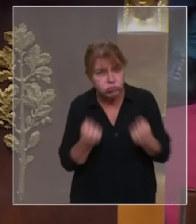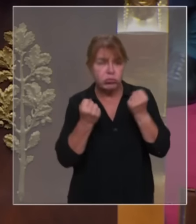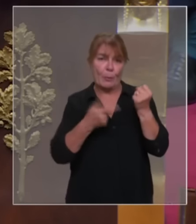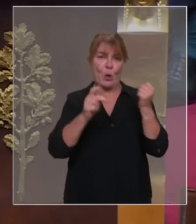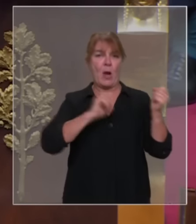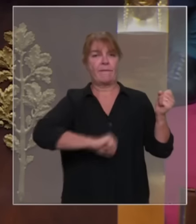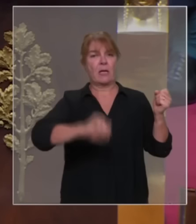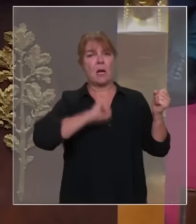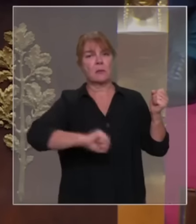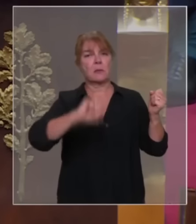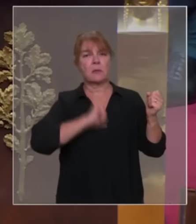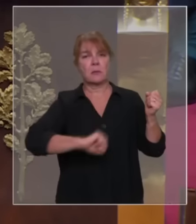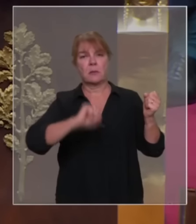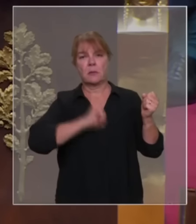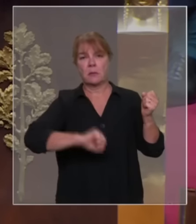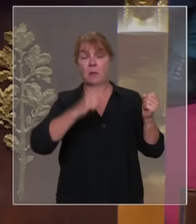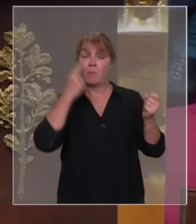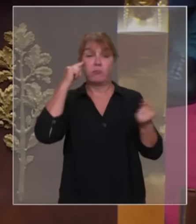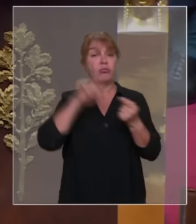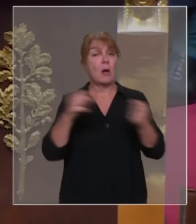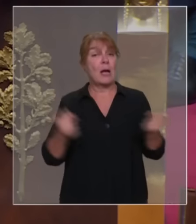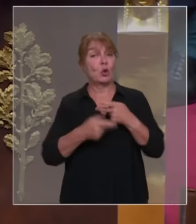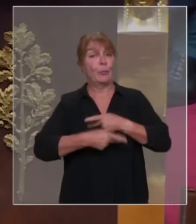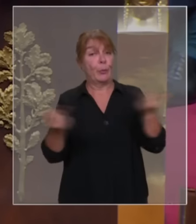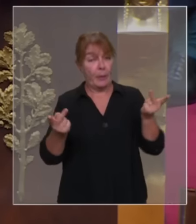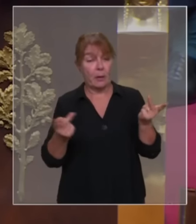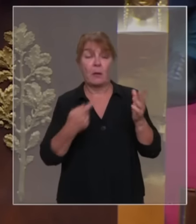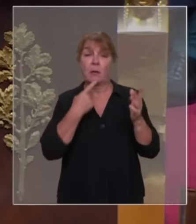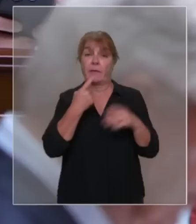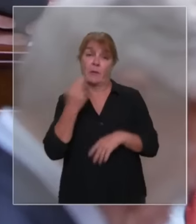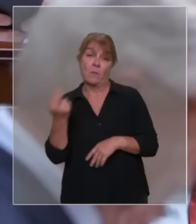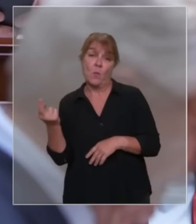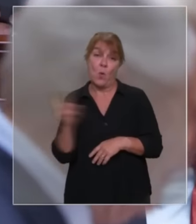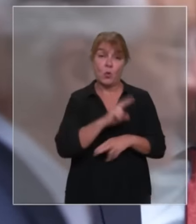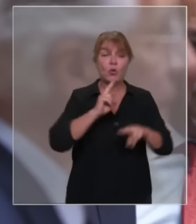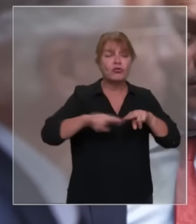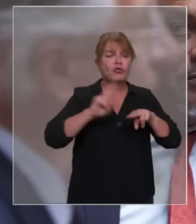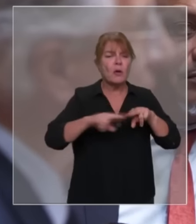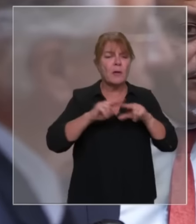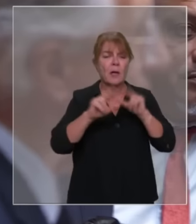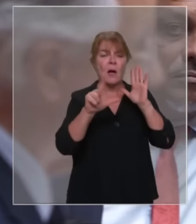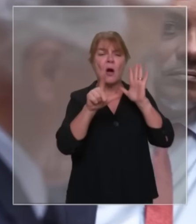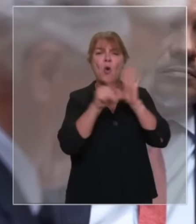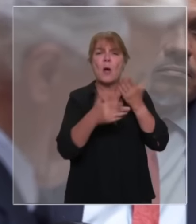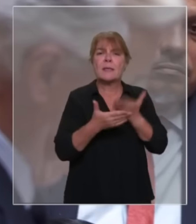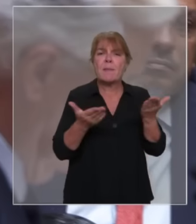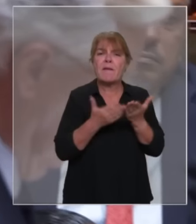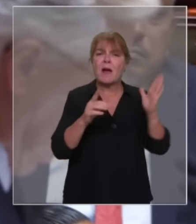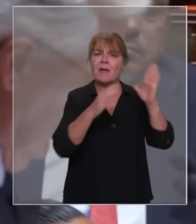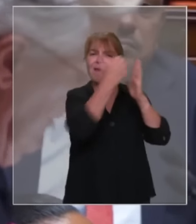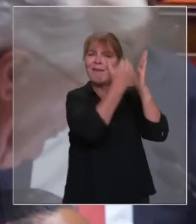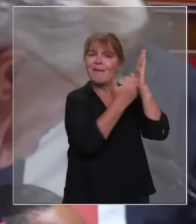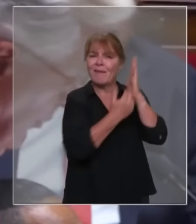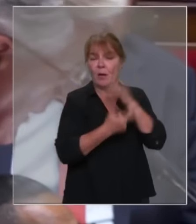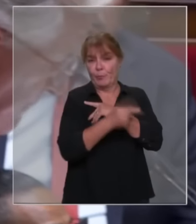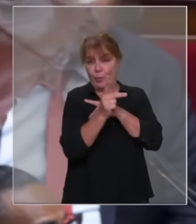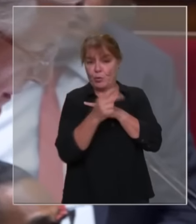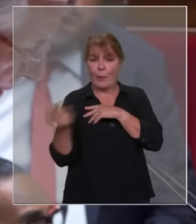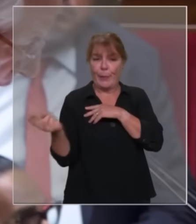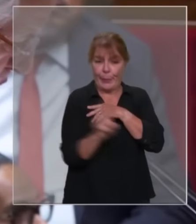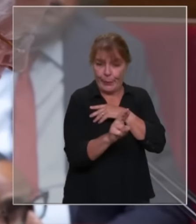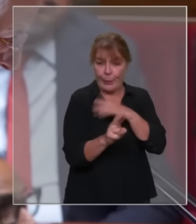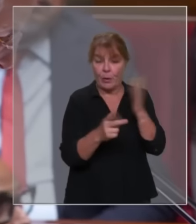l'efficacité de l'action publique. Nous allons reprendre avec vous le chantier ouvert par la loi simplification. Mais tous les progrès